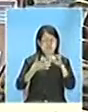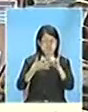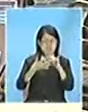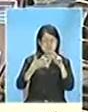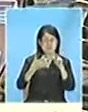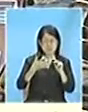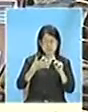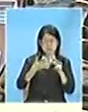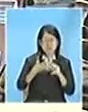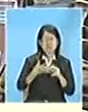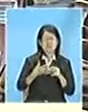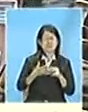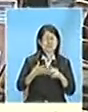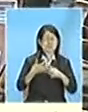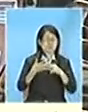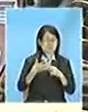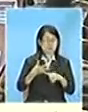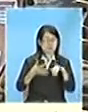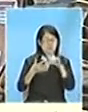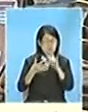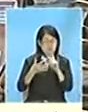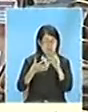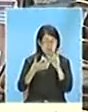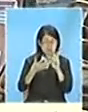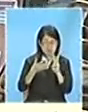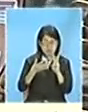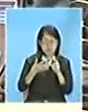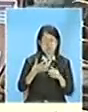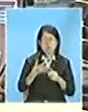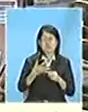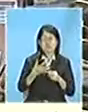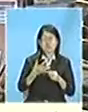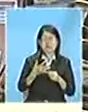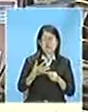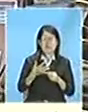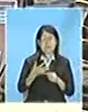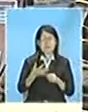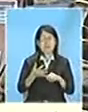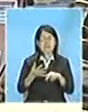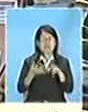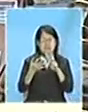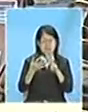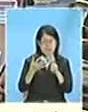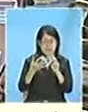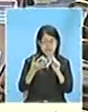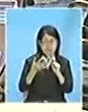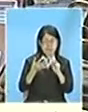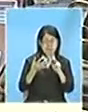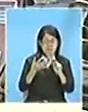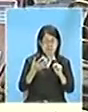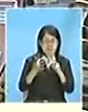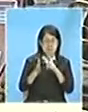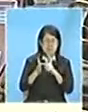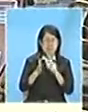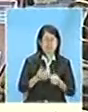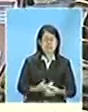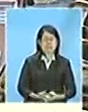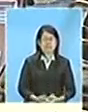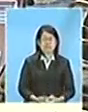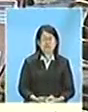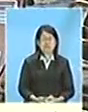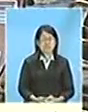ายุพฤทธิ์นางยุวดีนิ่มสมบุญนางสาวรสนาโตสิตระกูล